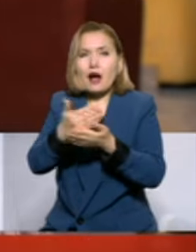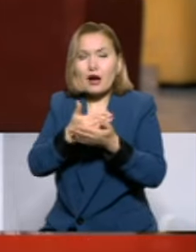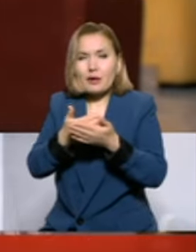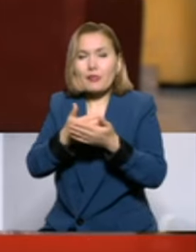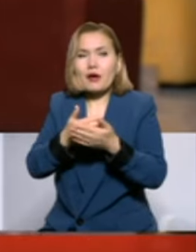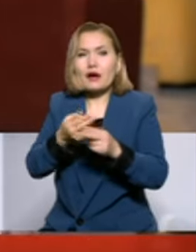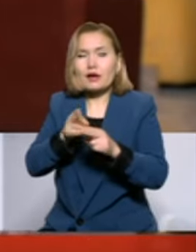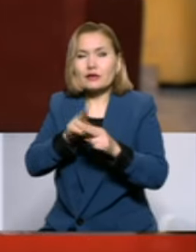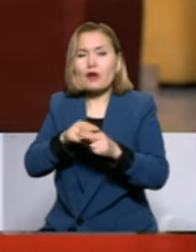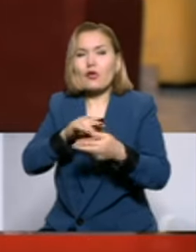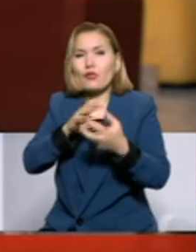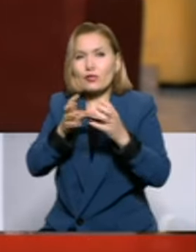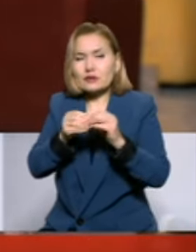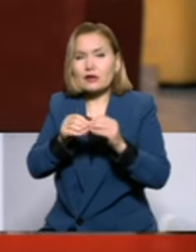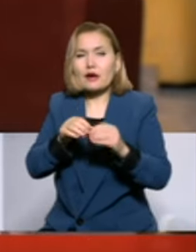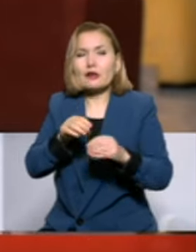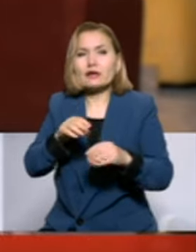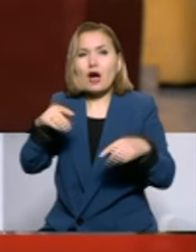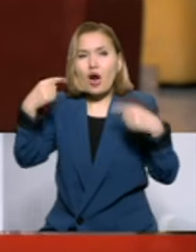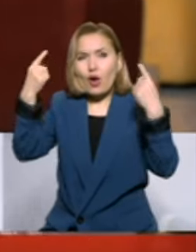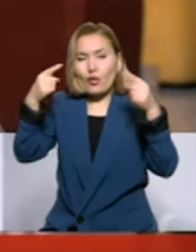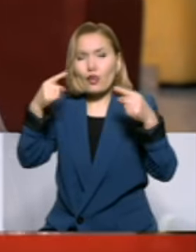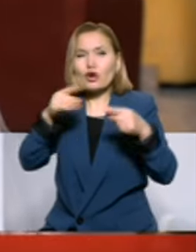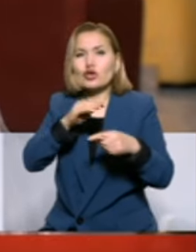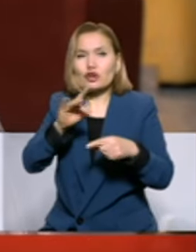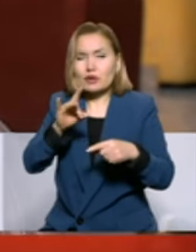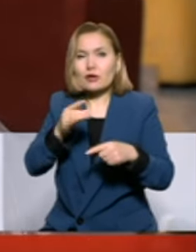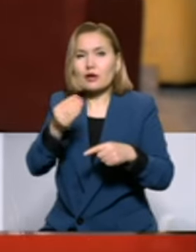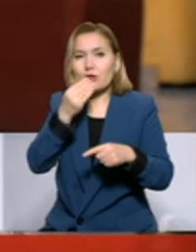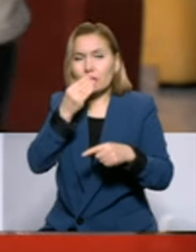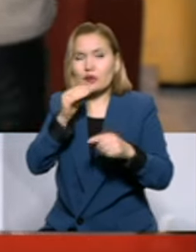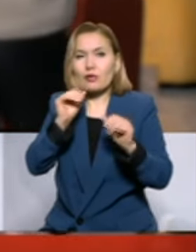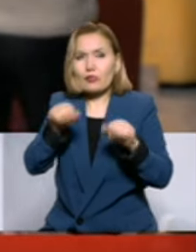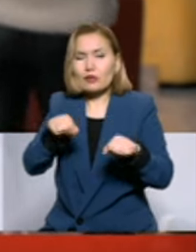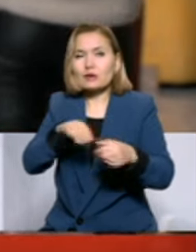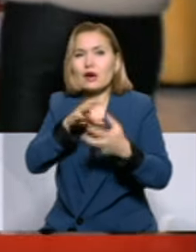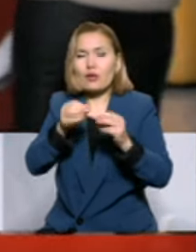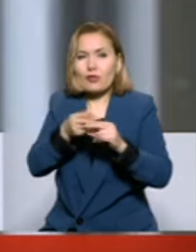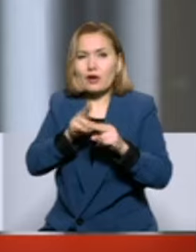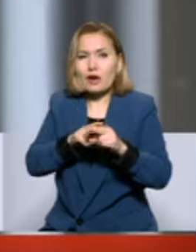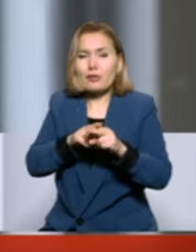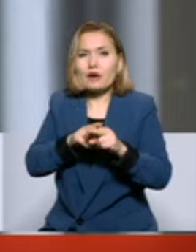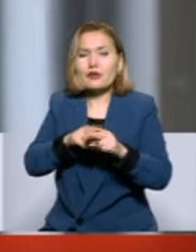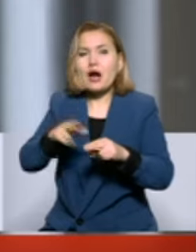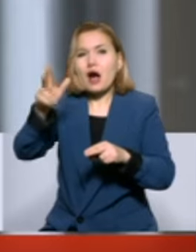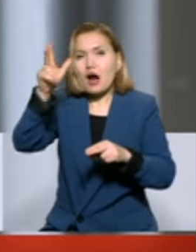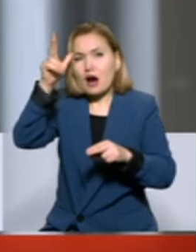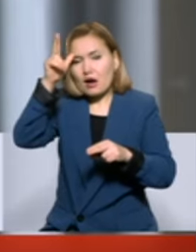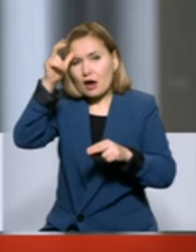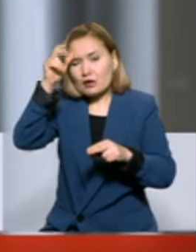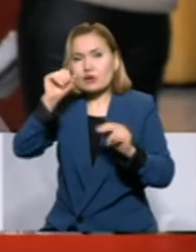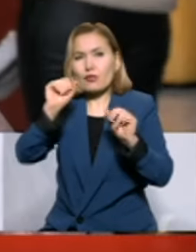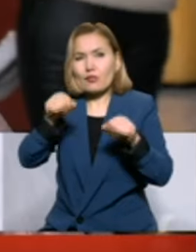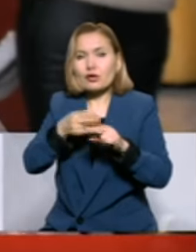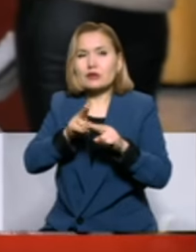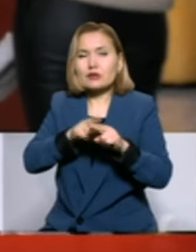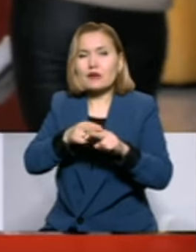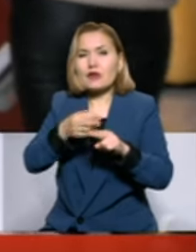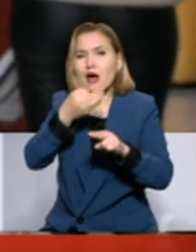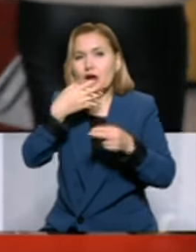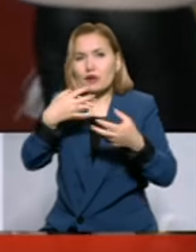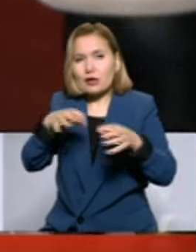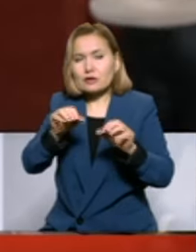майды жатқызуға болады. Екінші көмір сулар, яғни ботқа жасауға болады. Ақуыз дейміз, ет